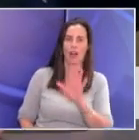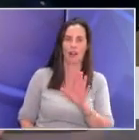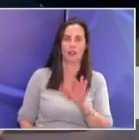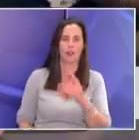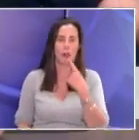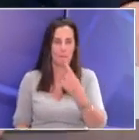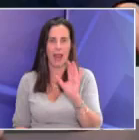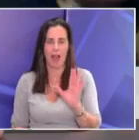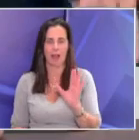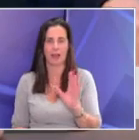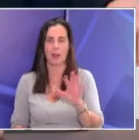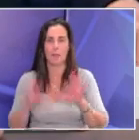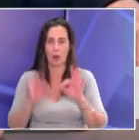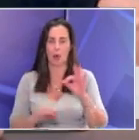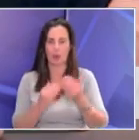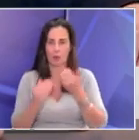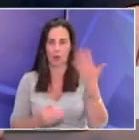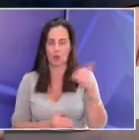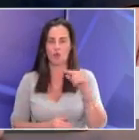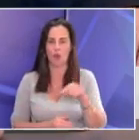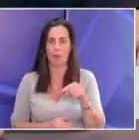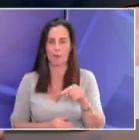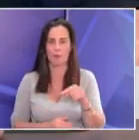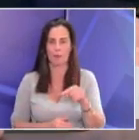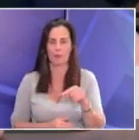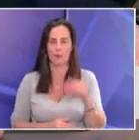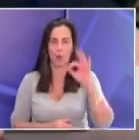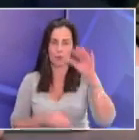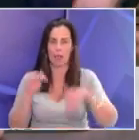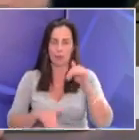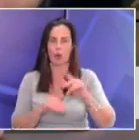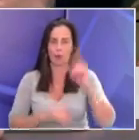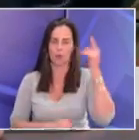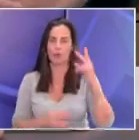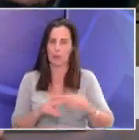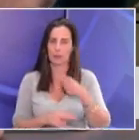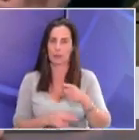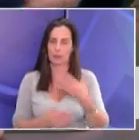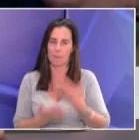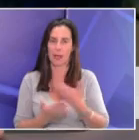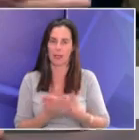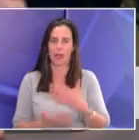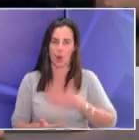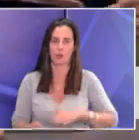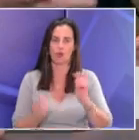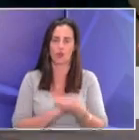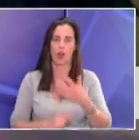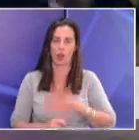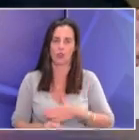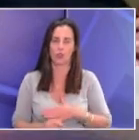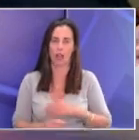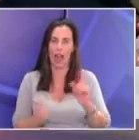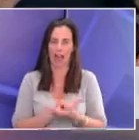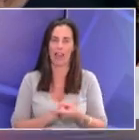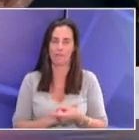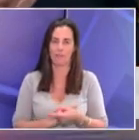מילה של תקווה, בבחירות המקדימות היו שם אחוזי הצבעה מאוד גבוהים, שבדרך כלל זה מעיד על רצון לשינוי, רצון להחליף. לא,